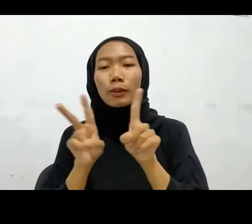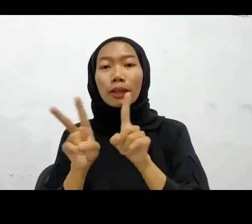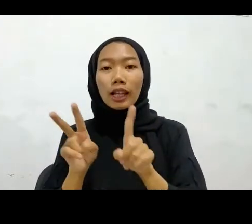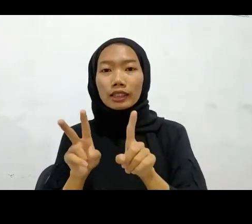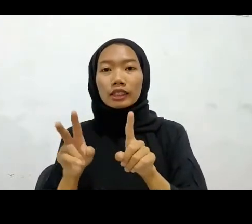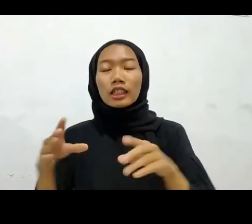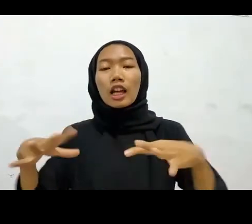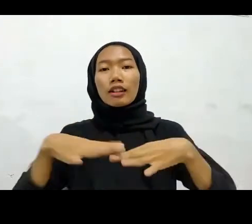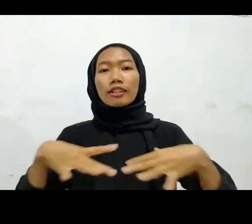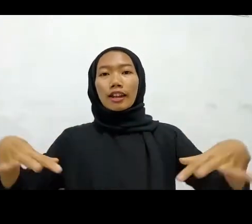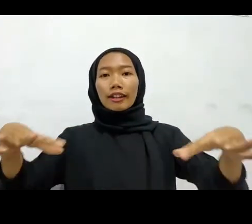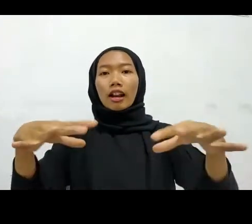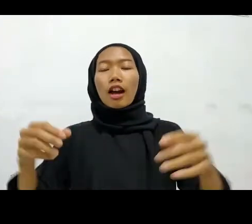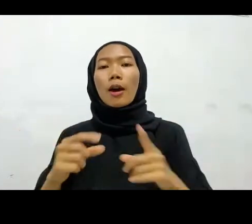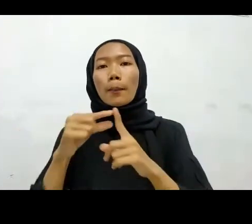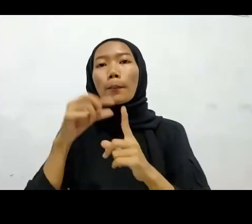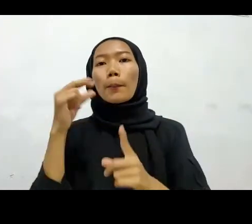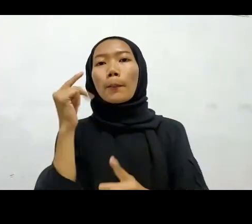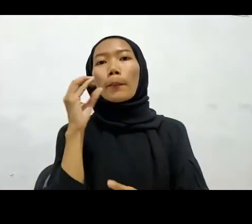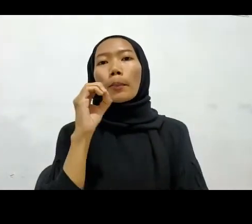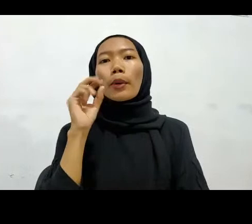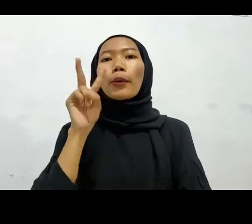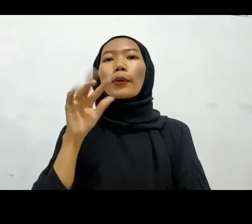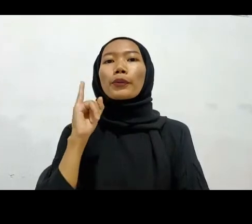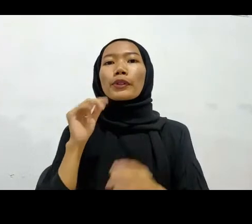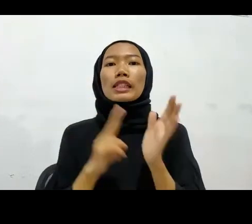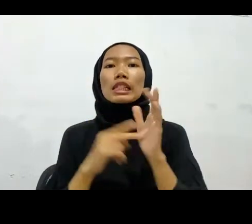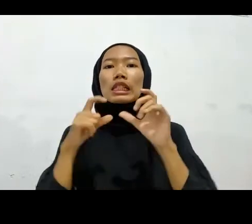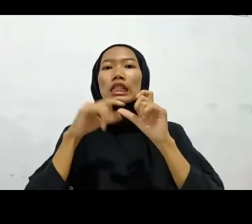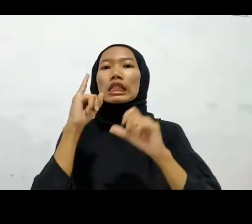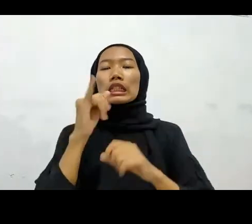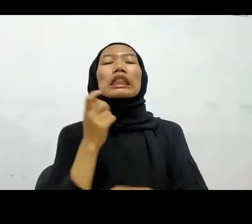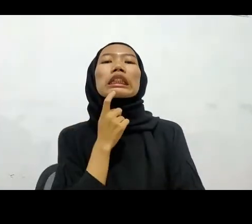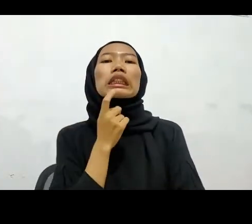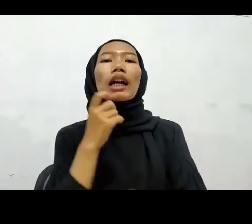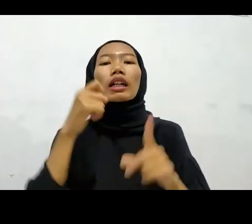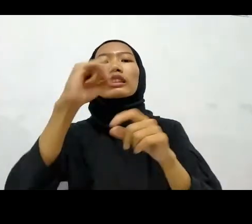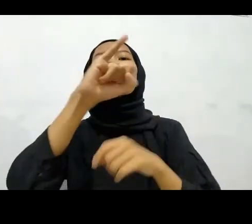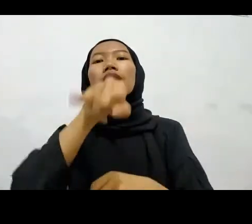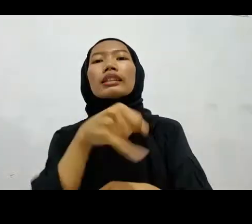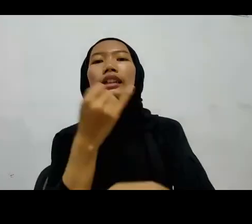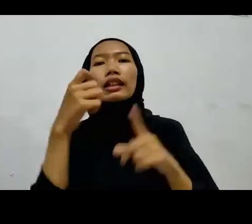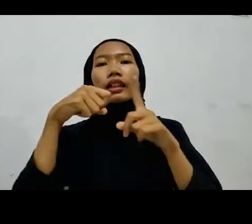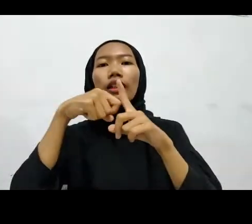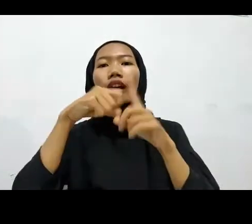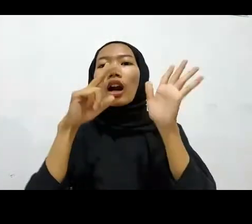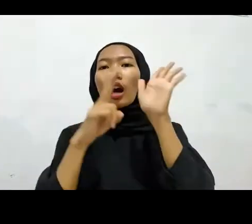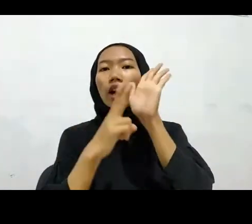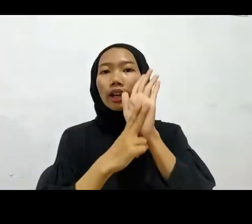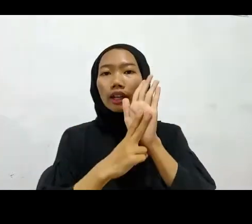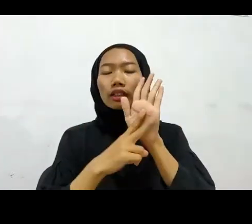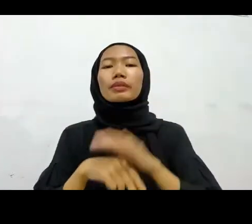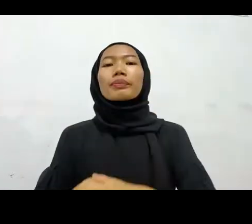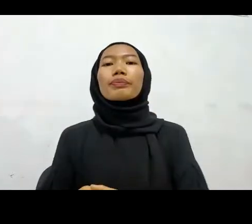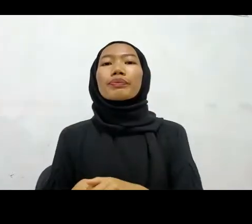sebelum itu mungkin saya perkenalan sedikit. Nama saya Tiara Martias, saya orang Minang juga Pak